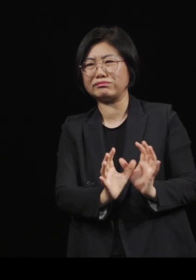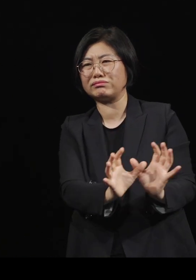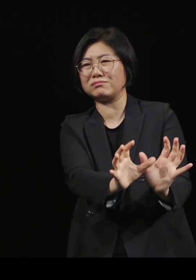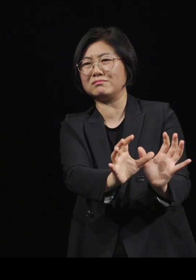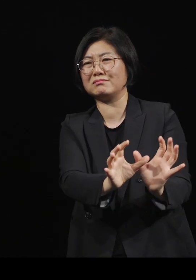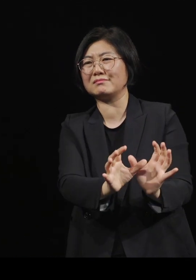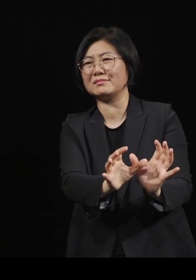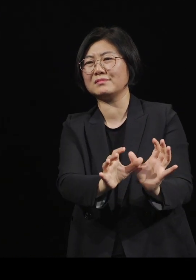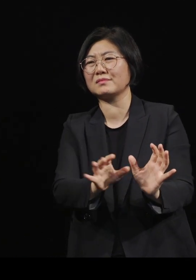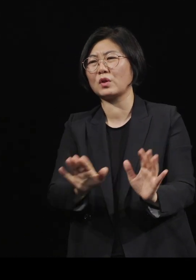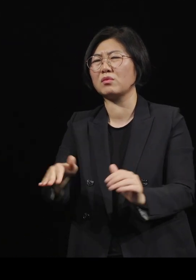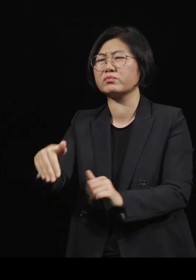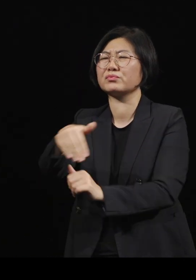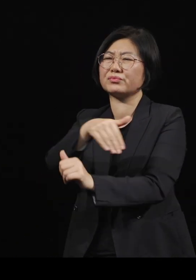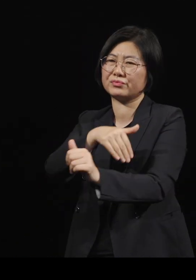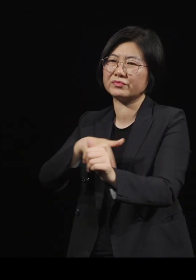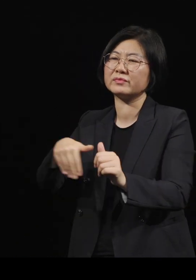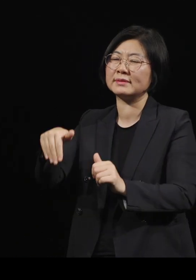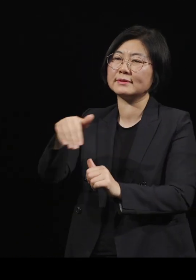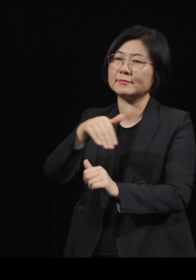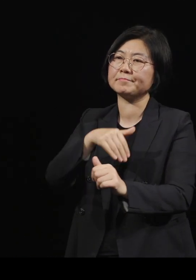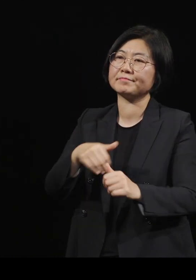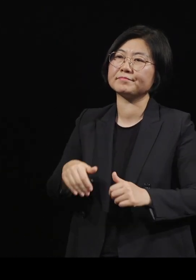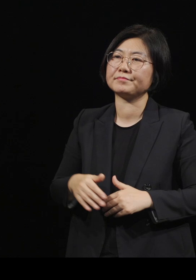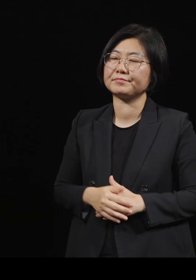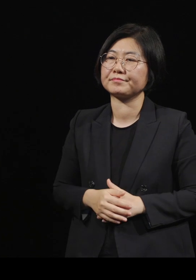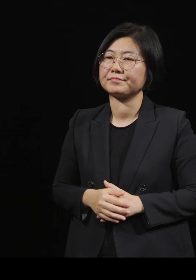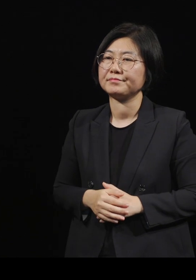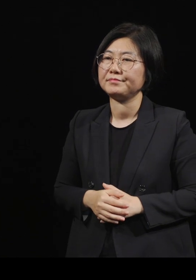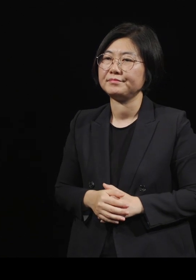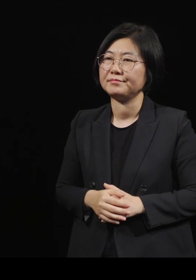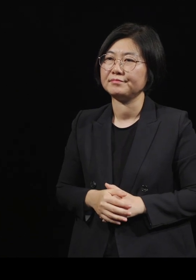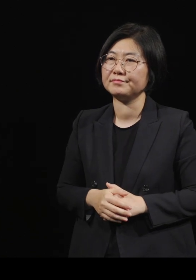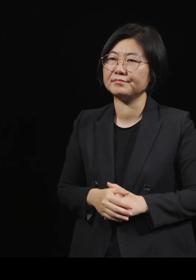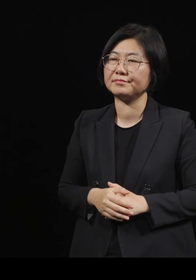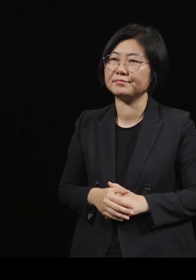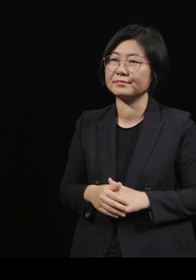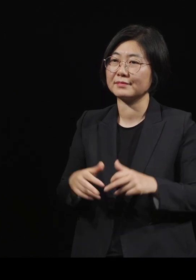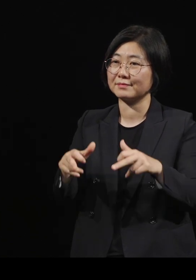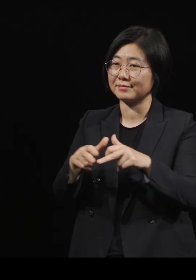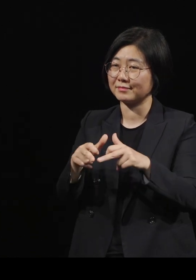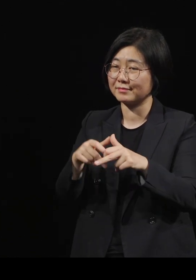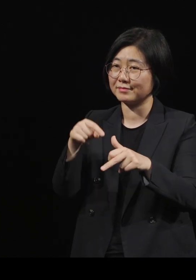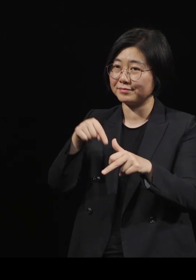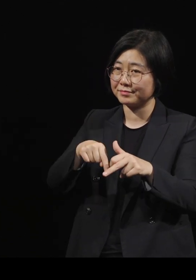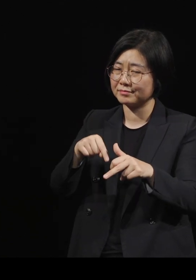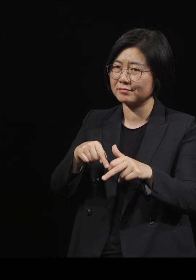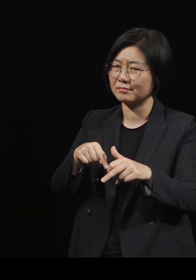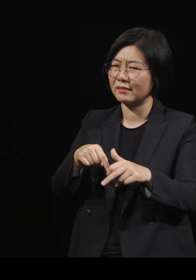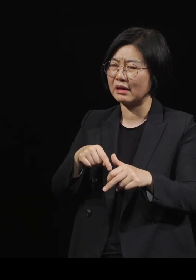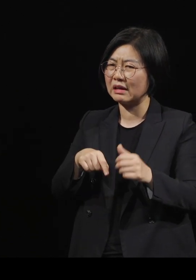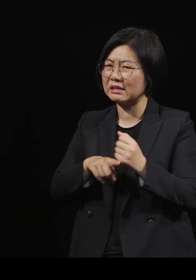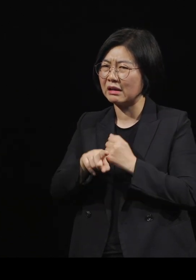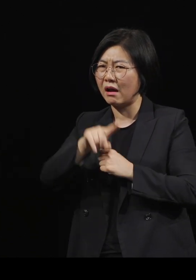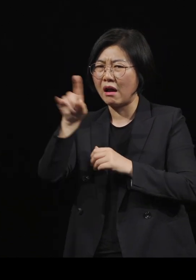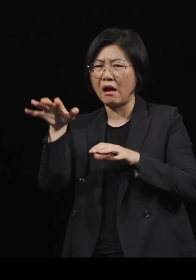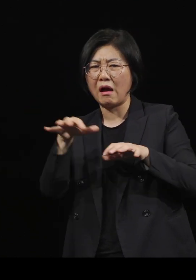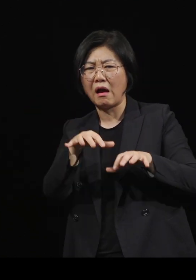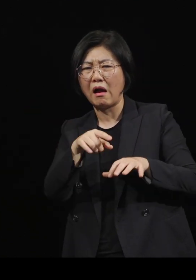그런데 이런 시대에 따른 사회적인 인식이 우리한테 너무나 당연하게